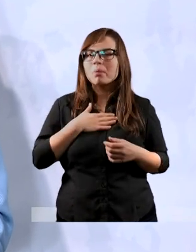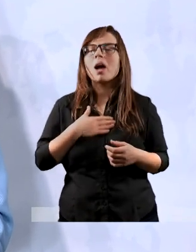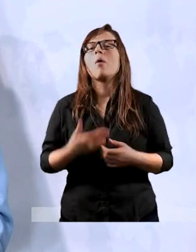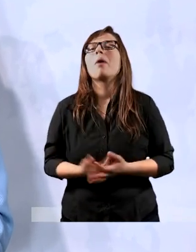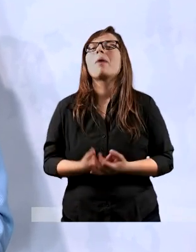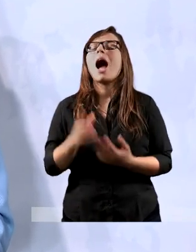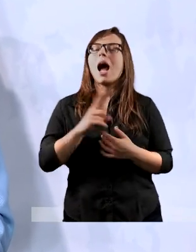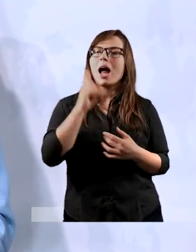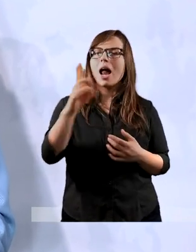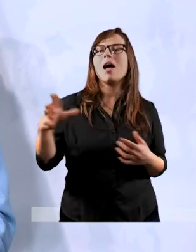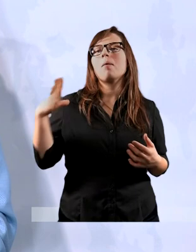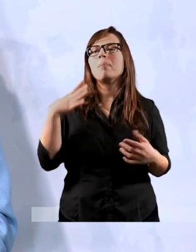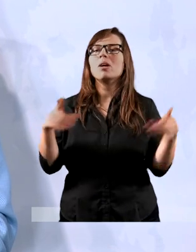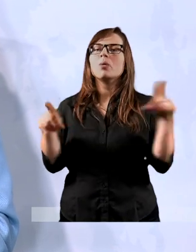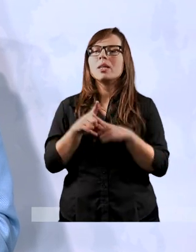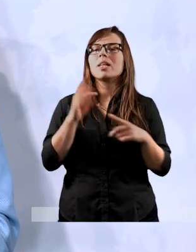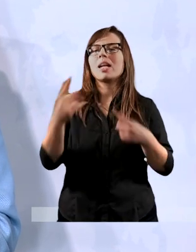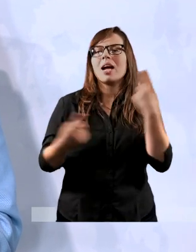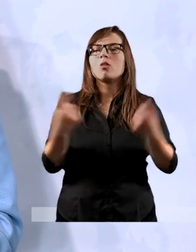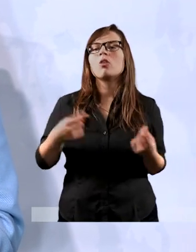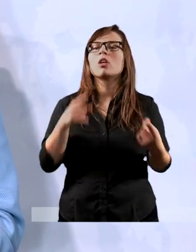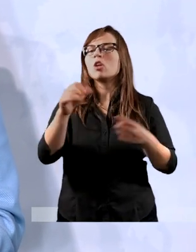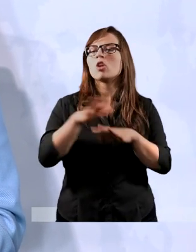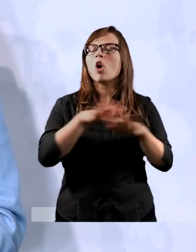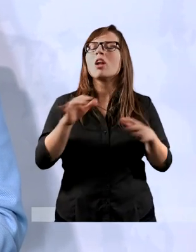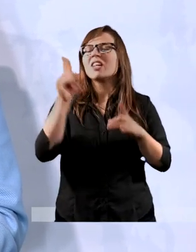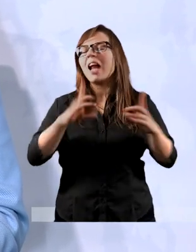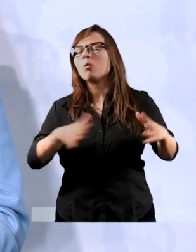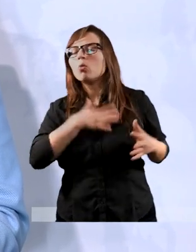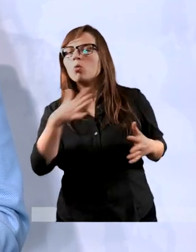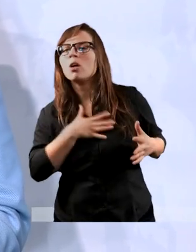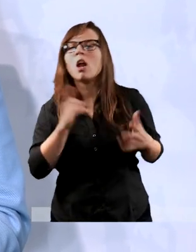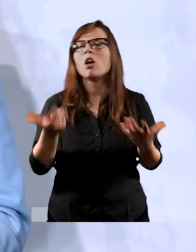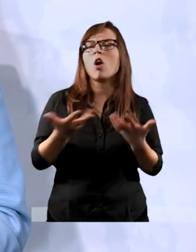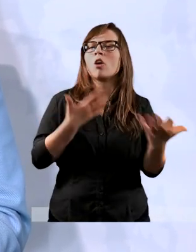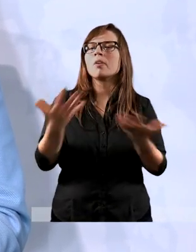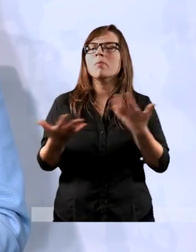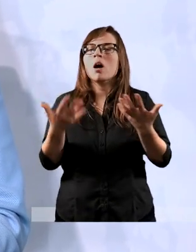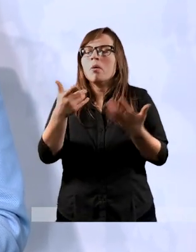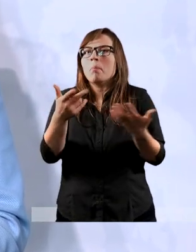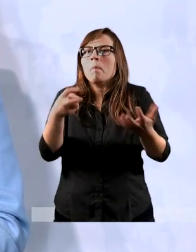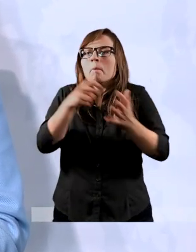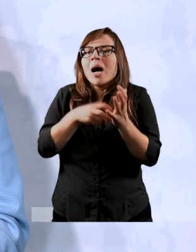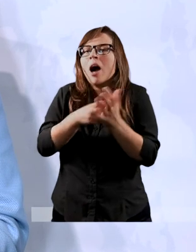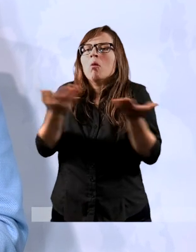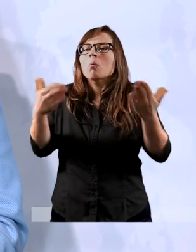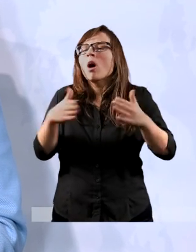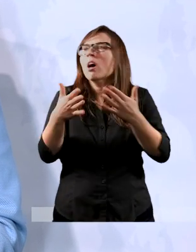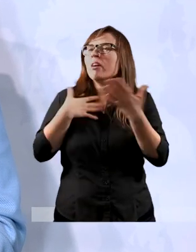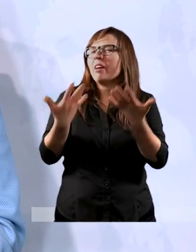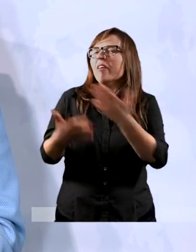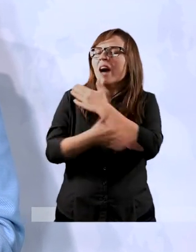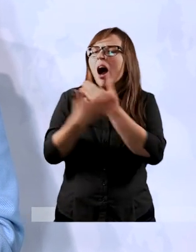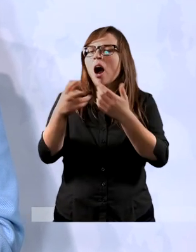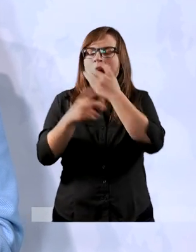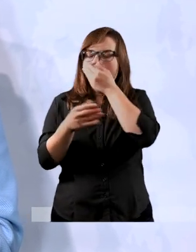A były, czy można było powiedzieć, są okresy, gdzie czuję, że to jest niesamowite błogosławieństwo, gdzie Bóg wspiera. Nie